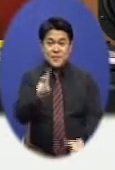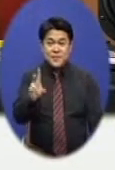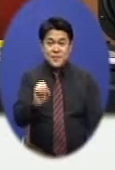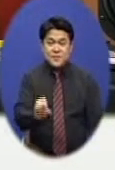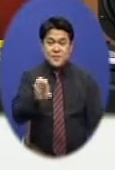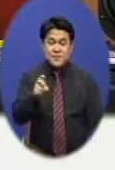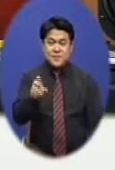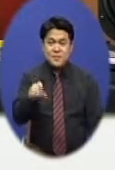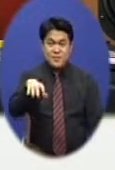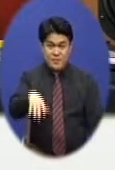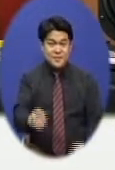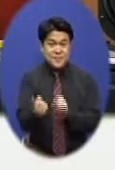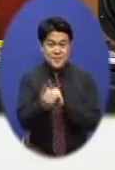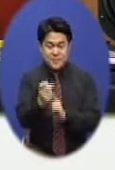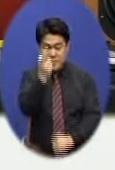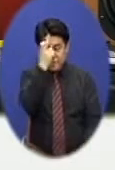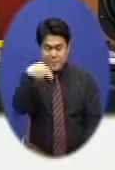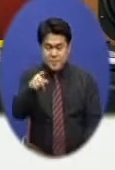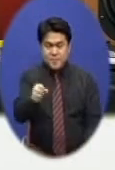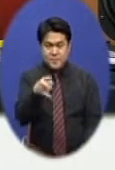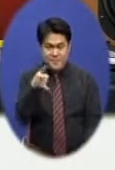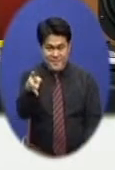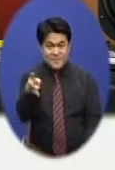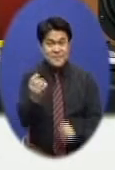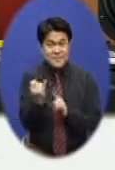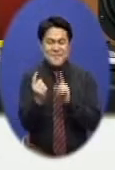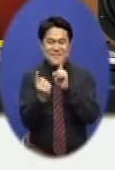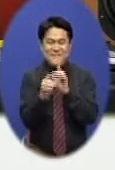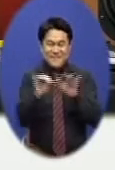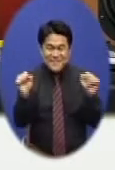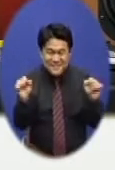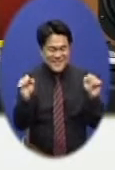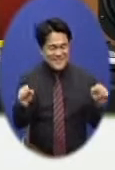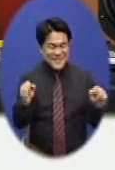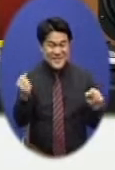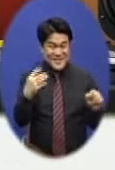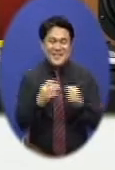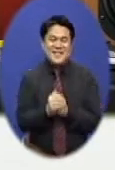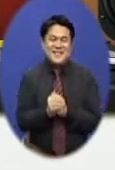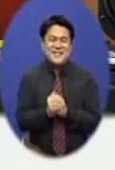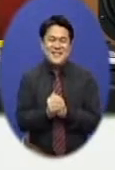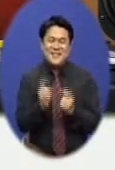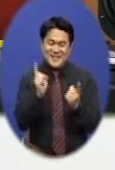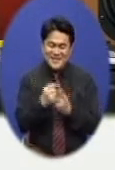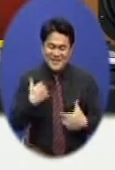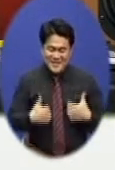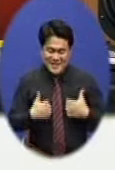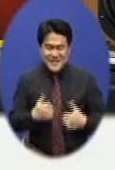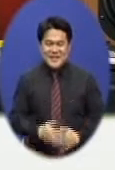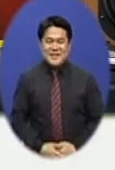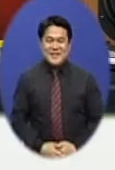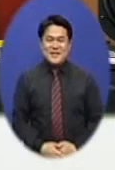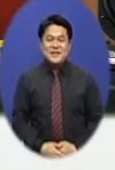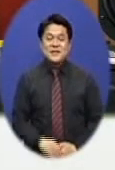떠나보도록 하겠습니다. 그래요. 네, 네. 최성래님, 안녕하세요. 반갑습니다. 안녕하세요. 네, 반갑습니다. 네, 반갑습니다. 네,